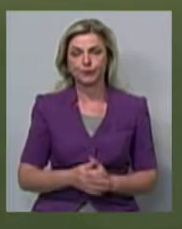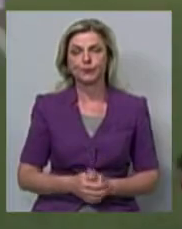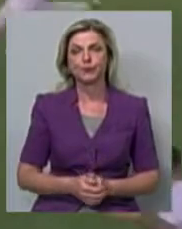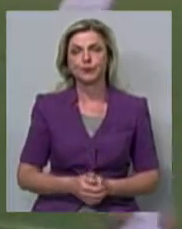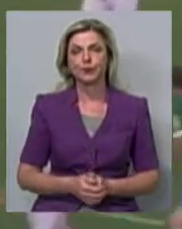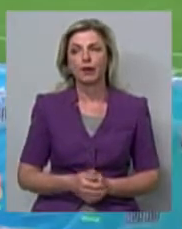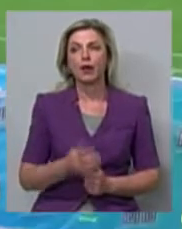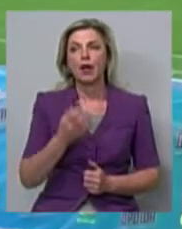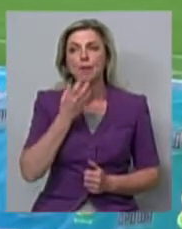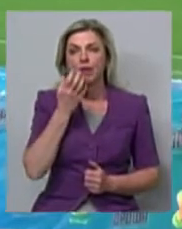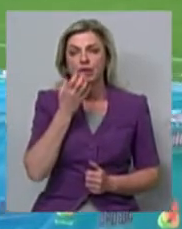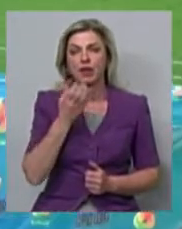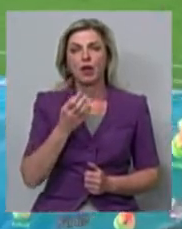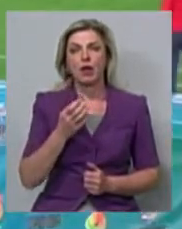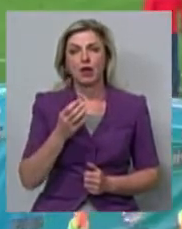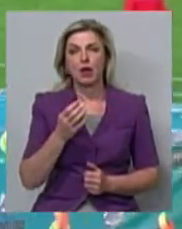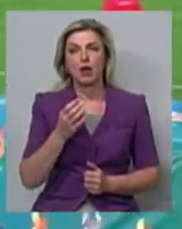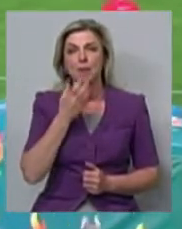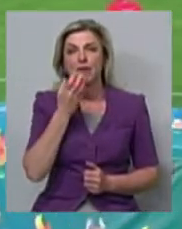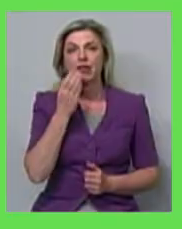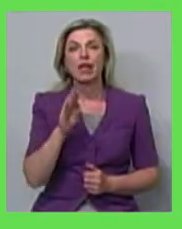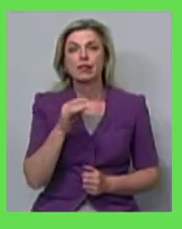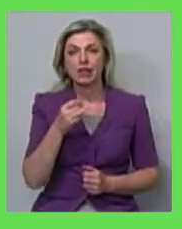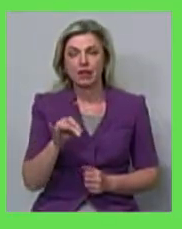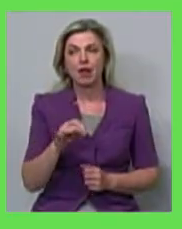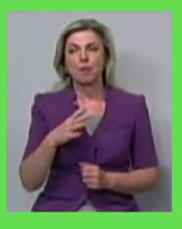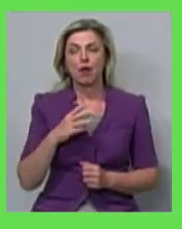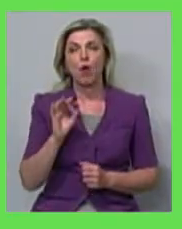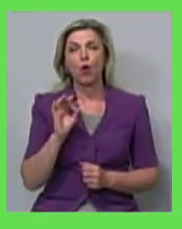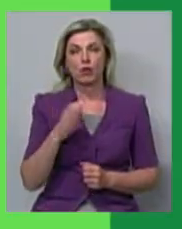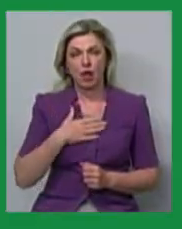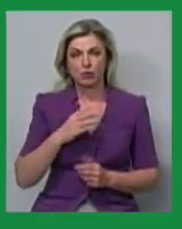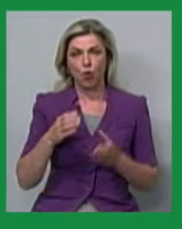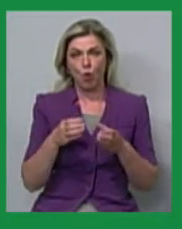У південному футбольному дербі Корабели переграли Кавунів.